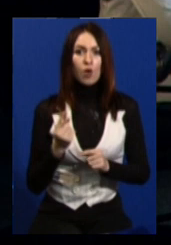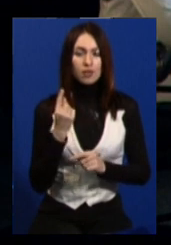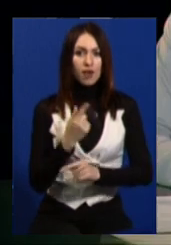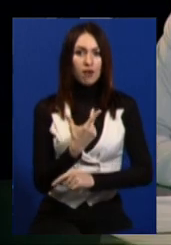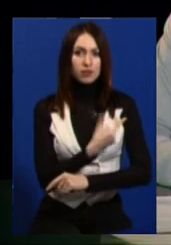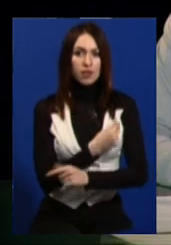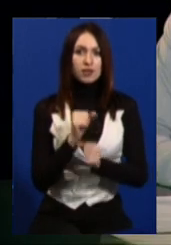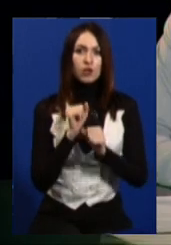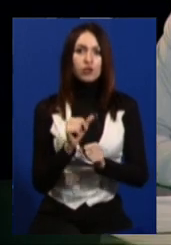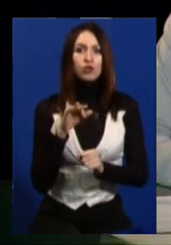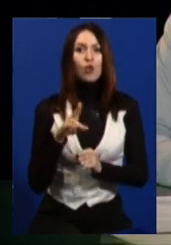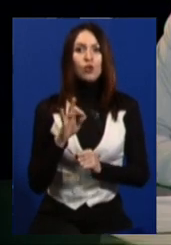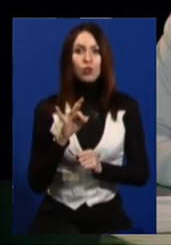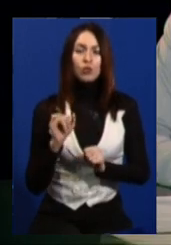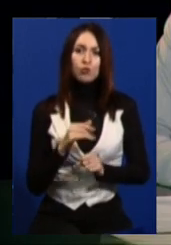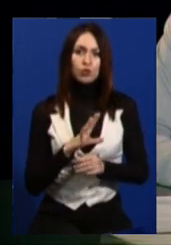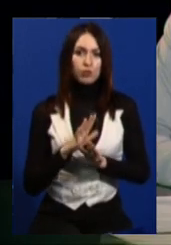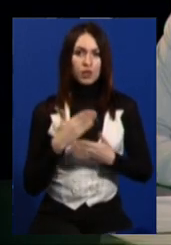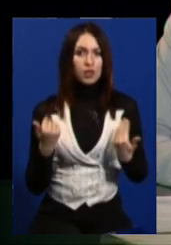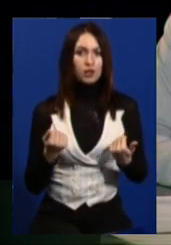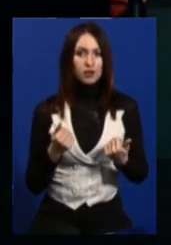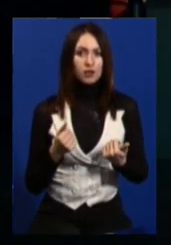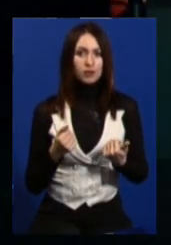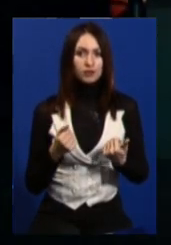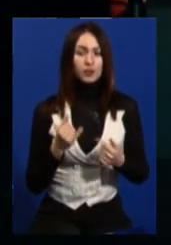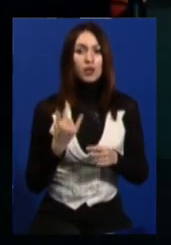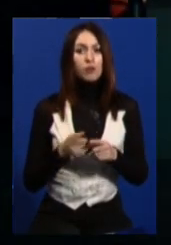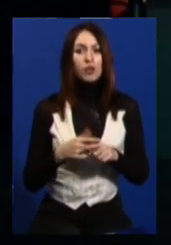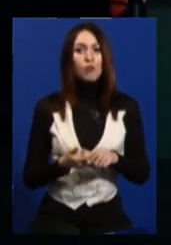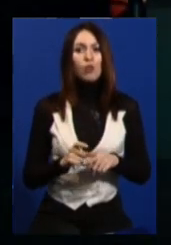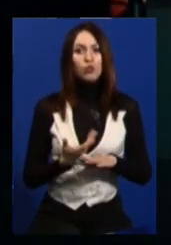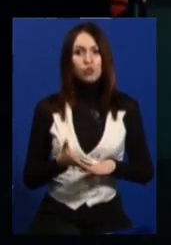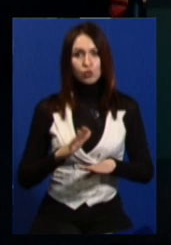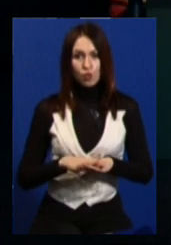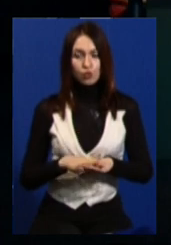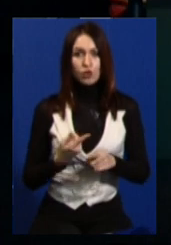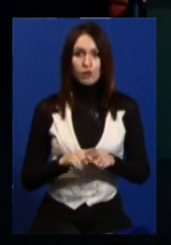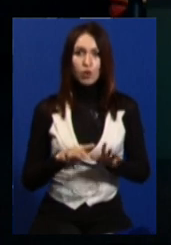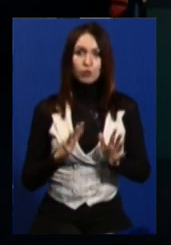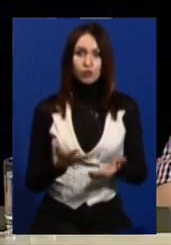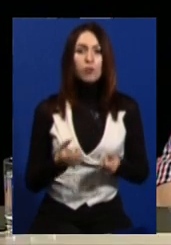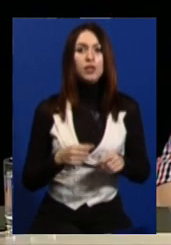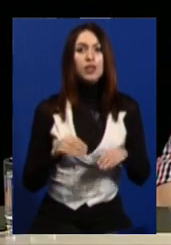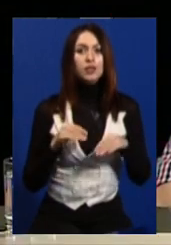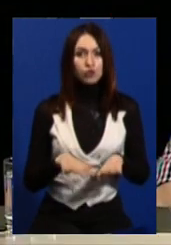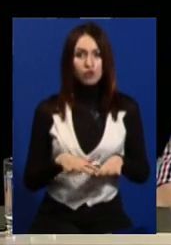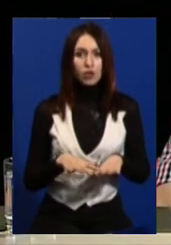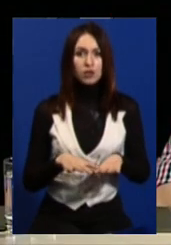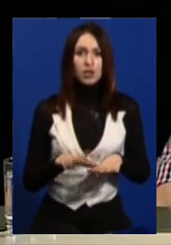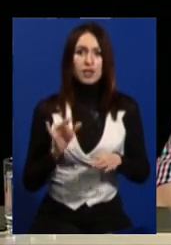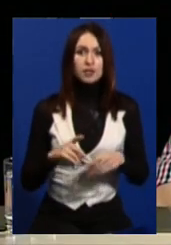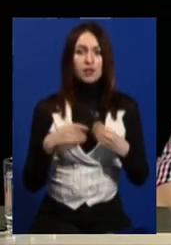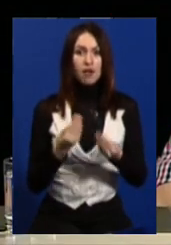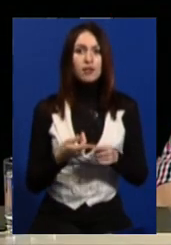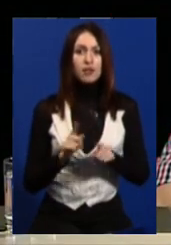человека защиты от кори может не быть. И очень сложно в таком случае принять решение без данных этого